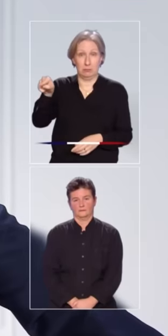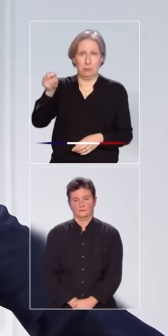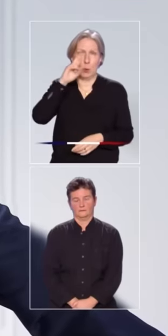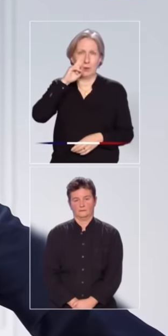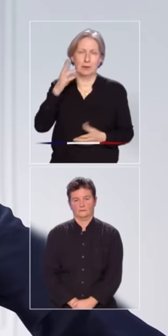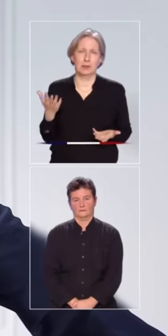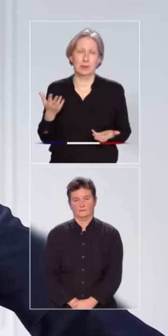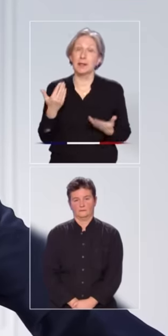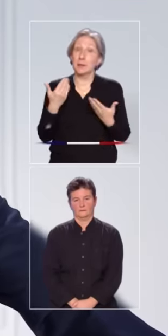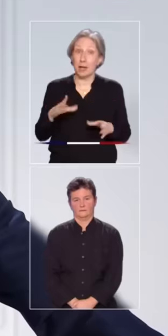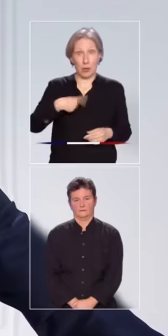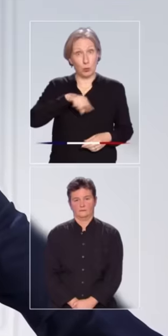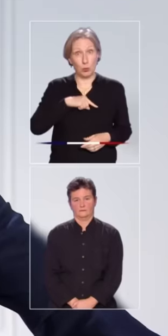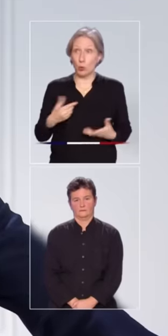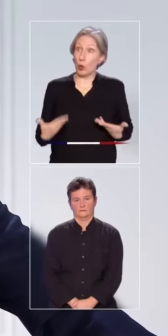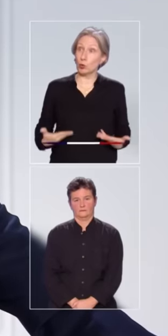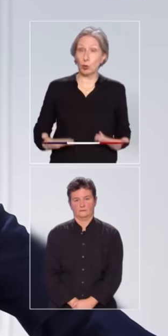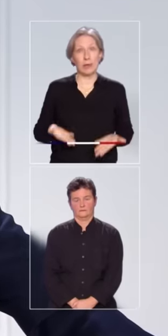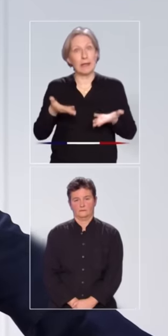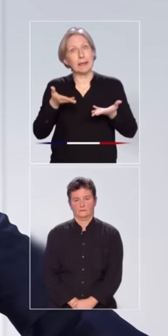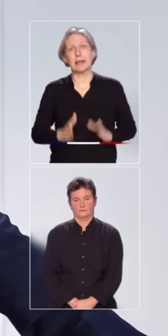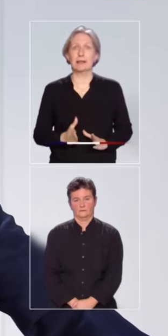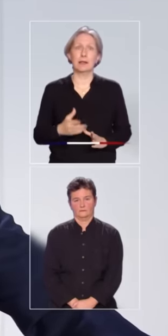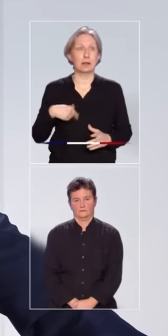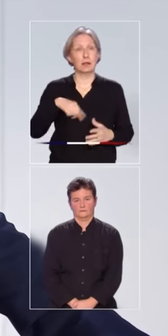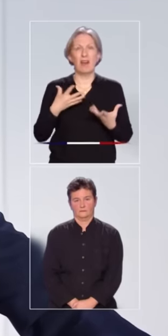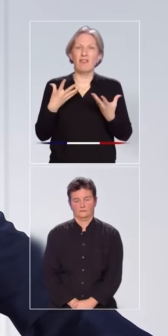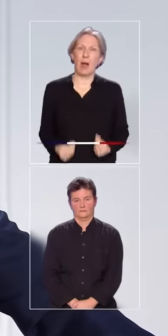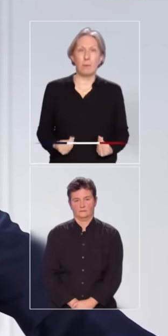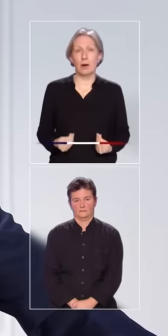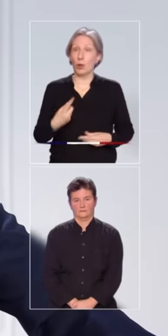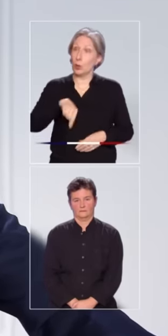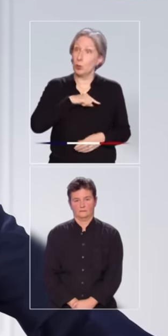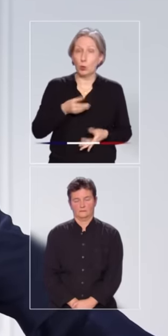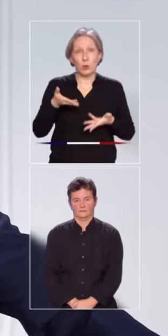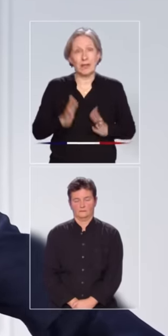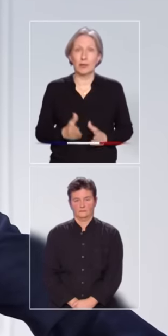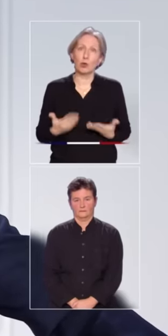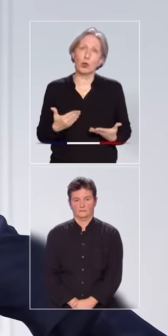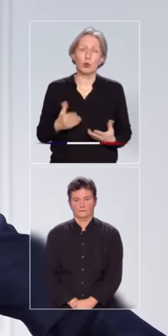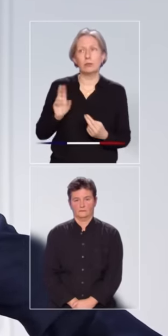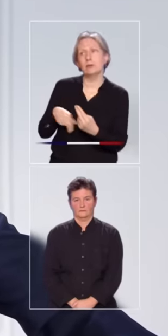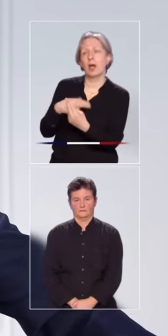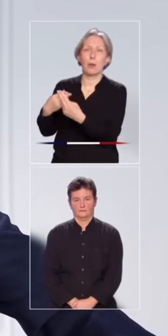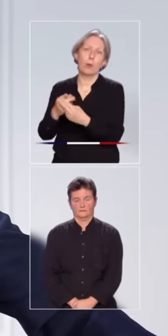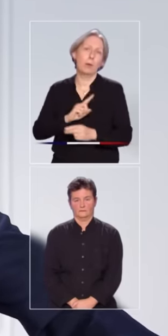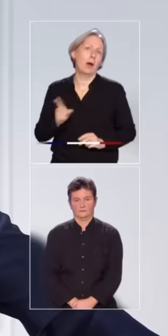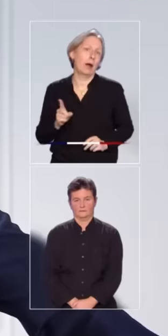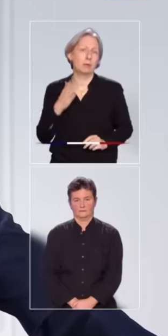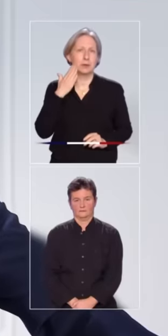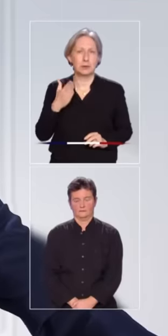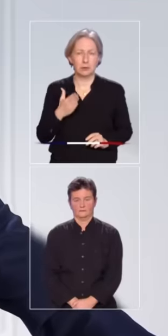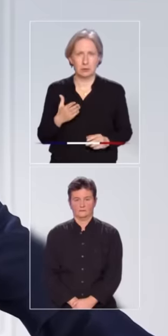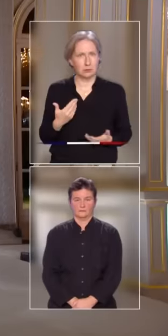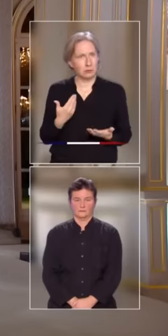Mais décider, nous, aujourd'hui, d'être faibles, décider, nous, aujourd'hui, que nous n'y répondrions pas, c'est